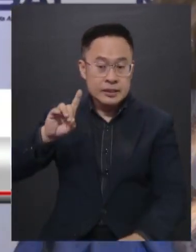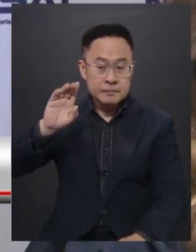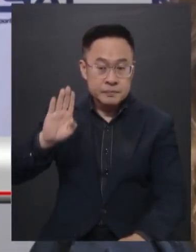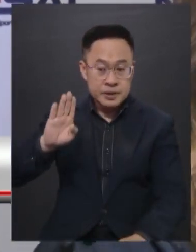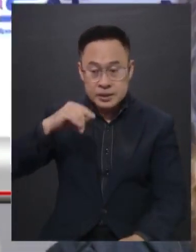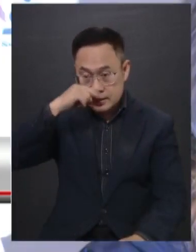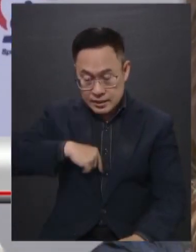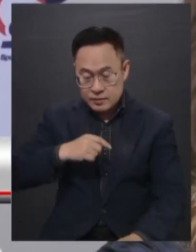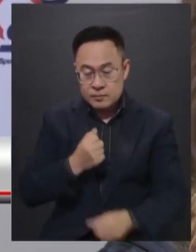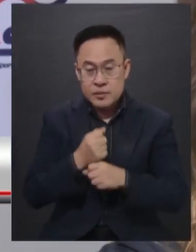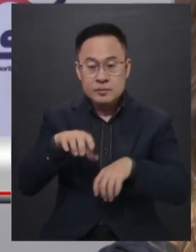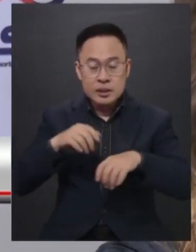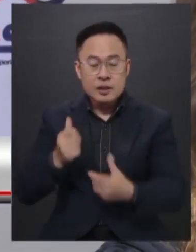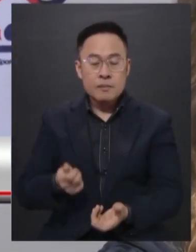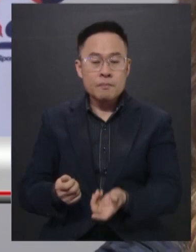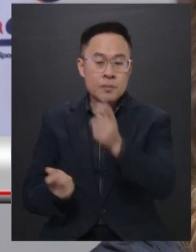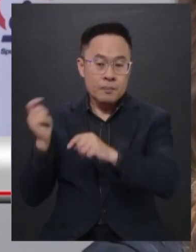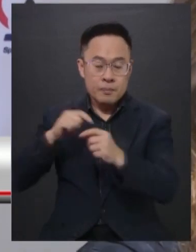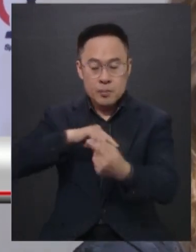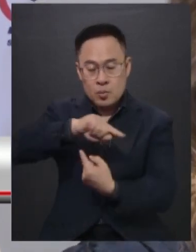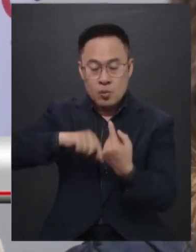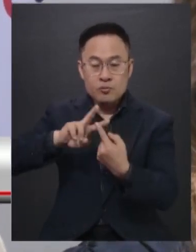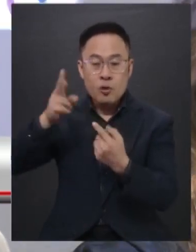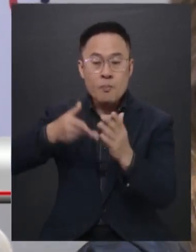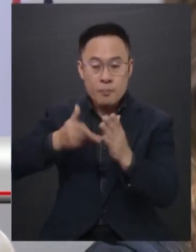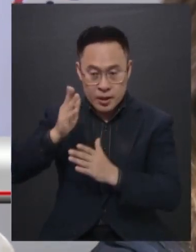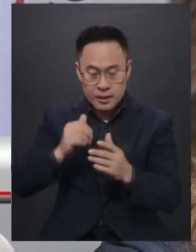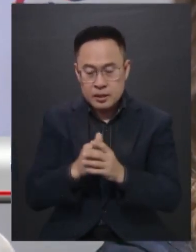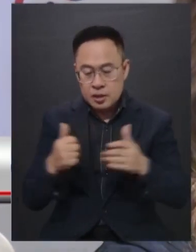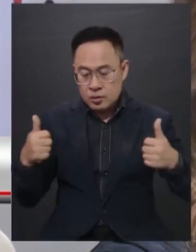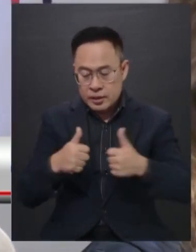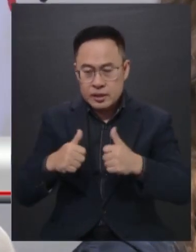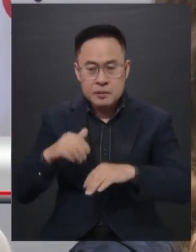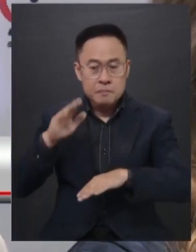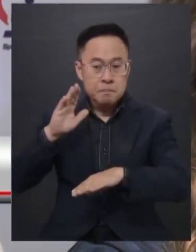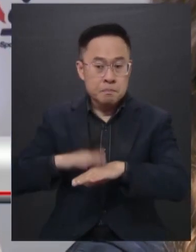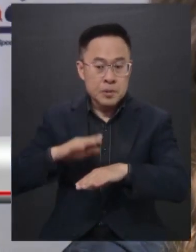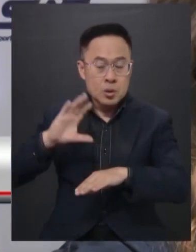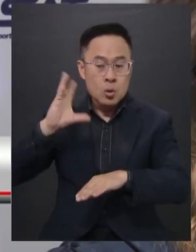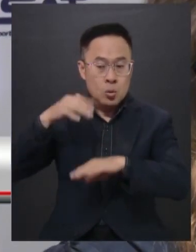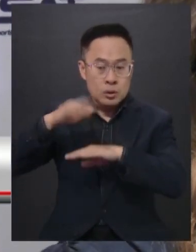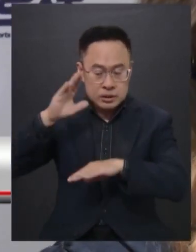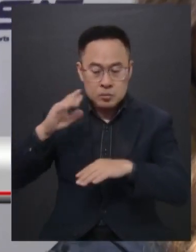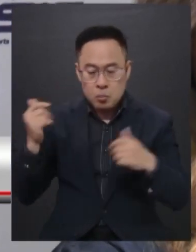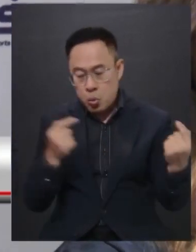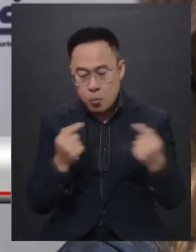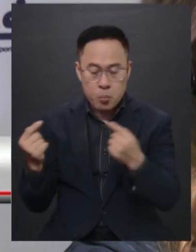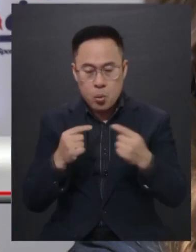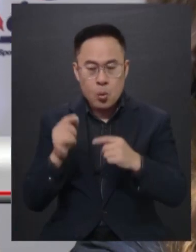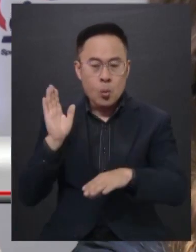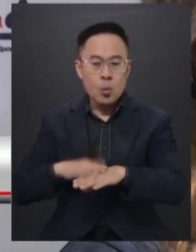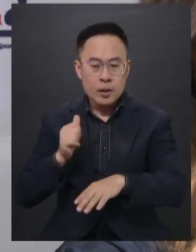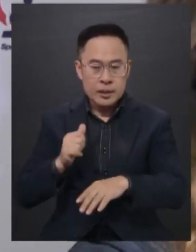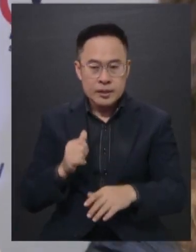ประเทศไทยนะครับด้วยการผ่านเข้าสู่รอบ2แล้วก็สามารถสู้กับนักเทนนิสอันดับโลกที่เหนือกว่าได้อย่างสนุกสูสี